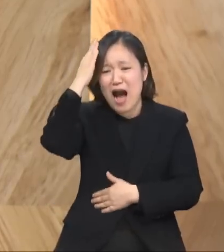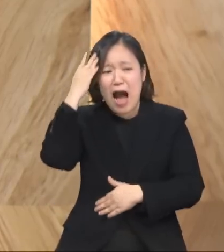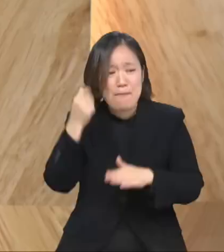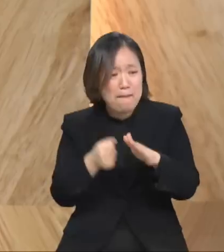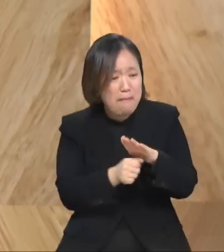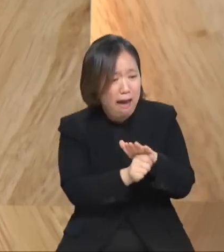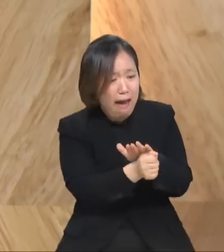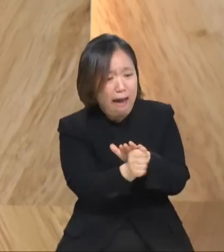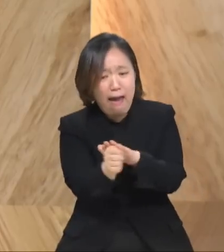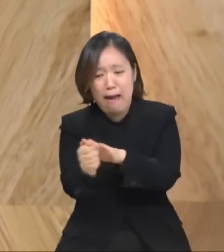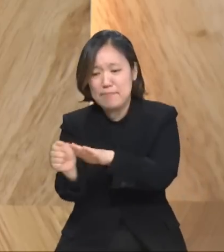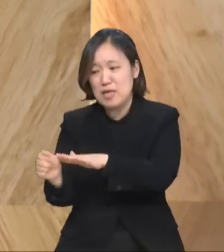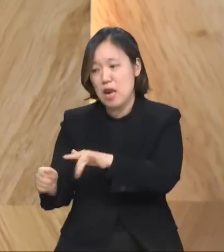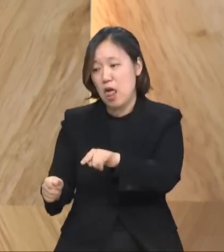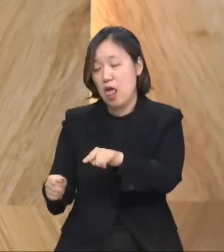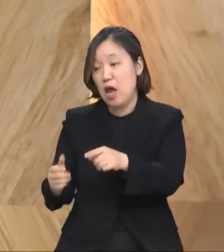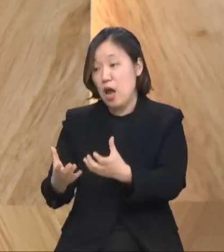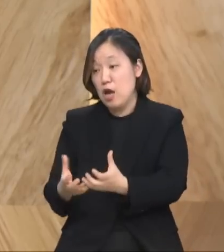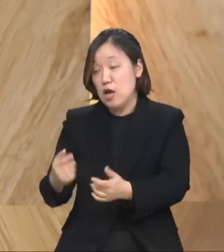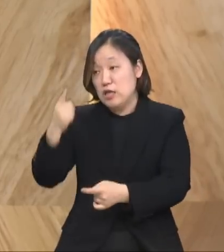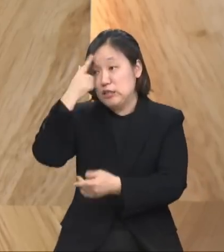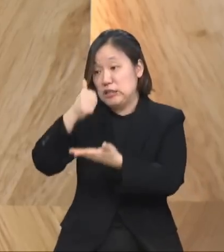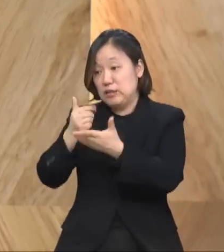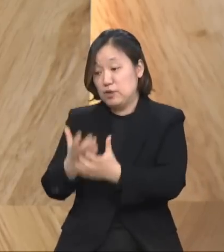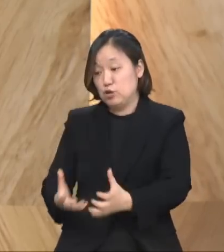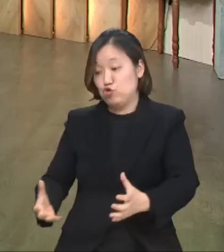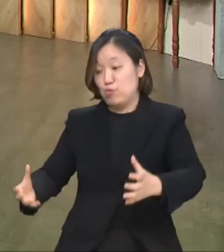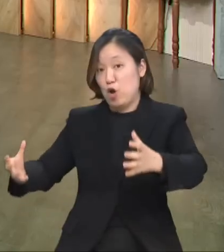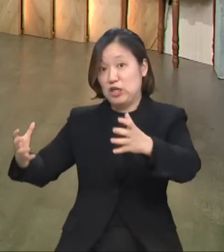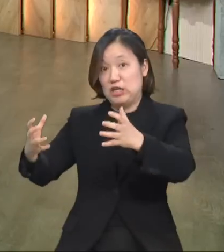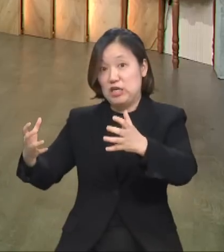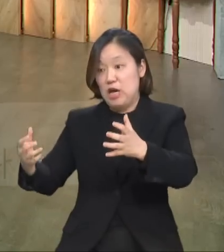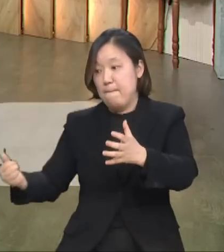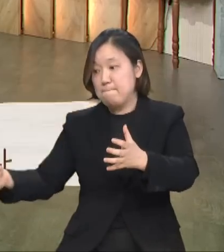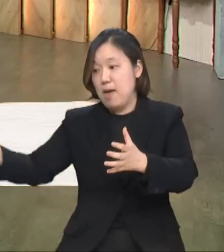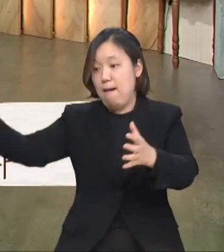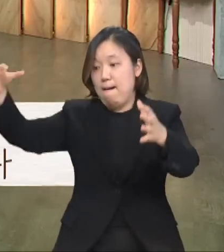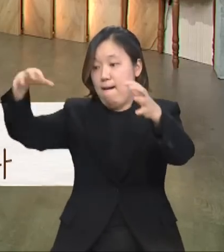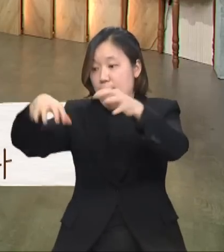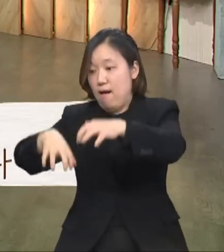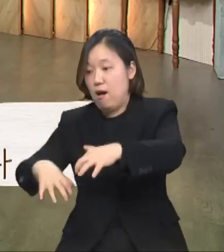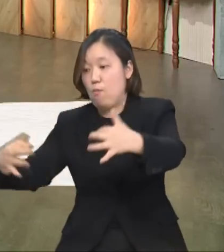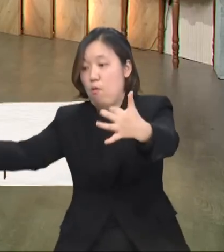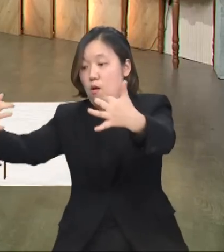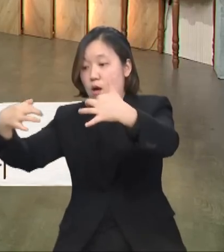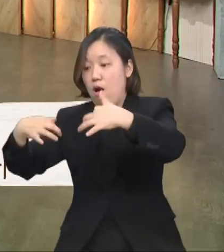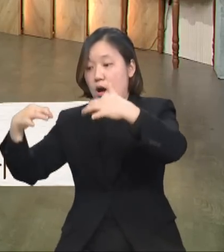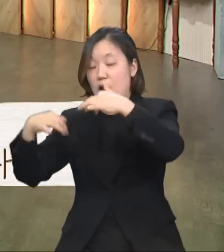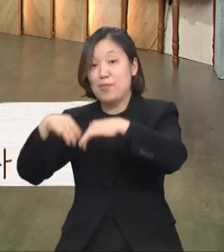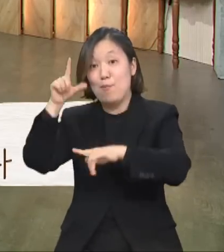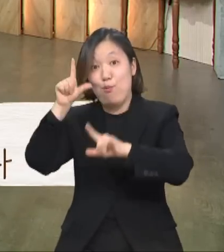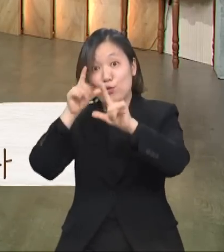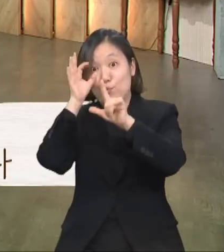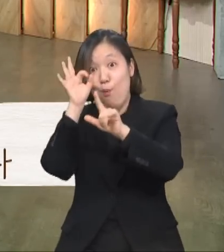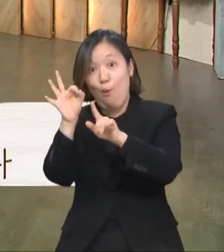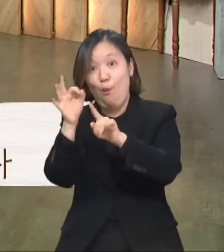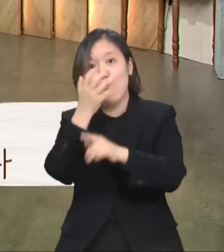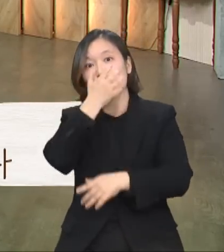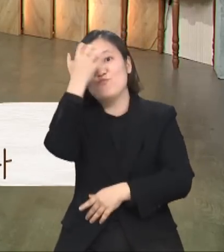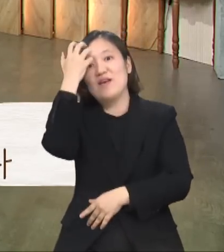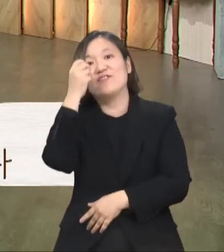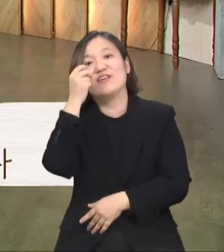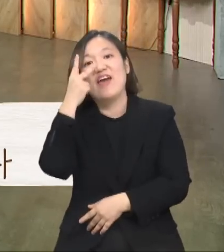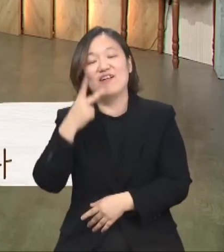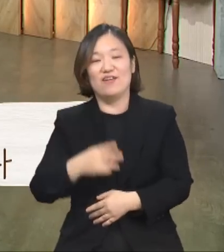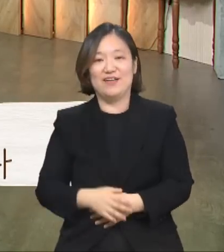빠져나가는 그런 꿈을 꾸신 거예요 나중에 광어 스님 법문을 듣다가 이런